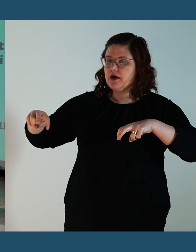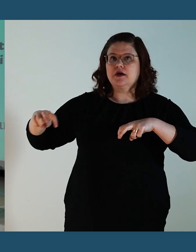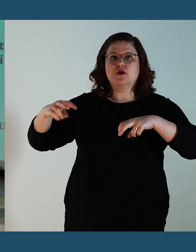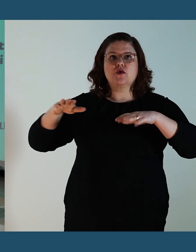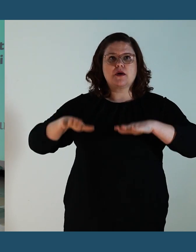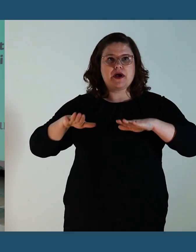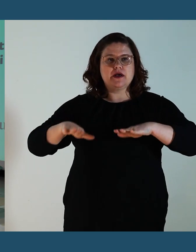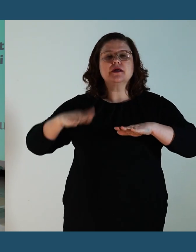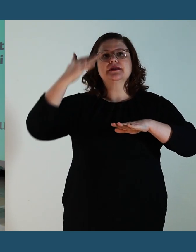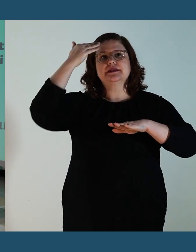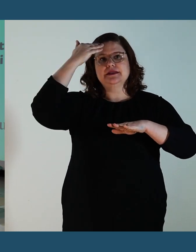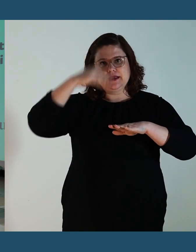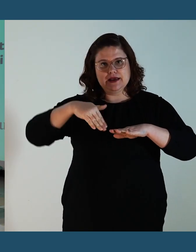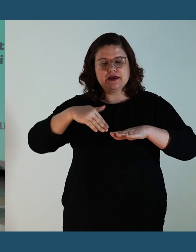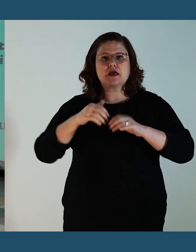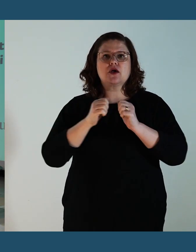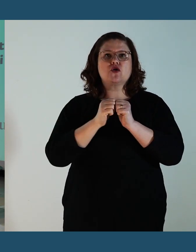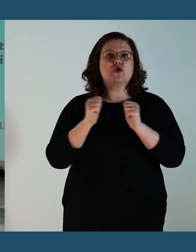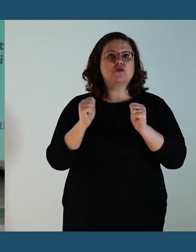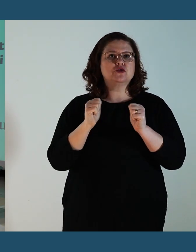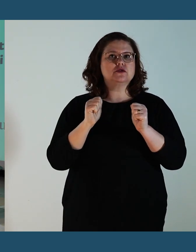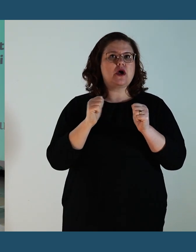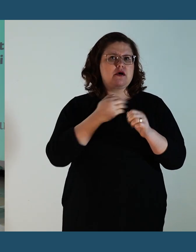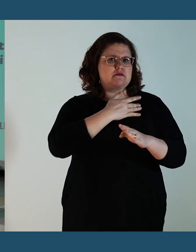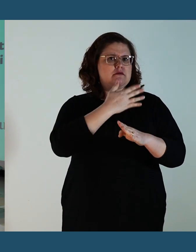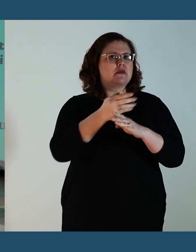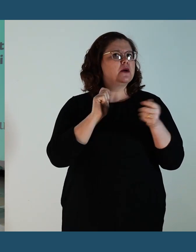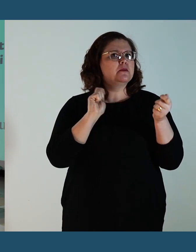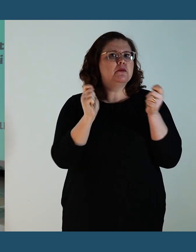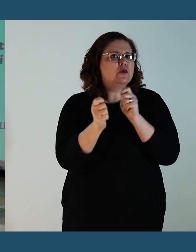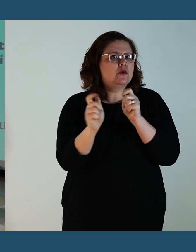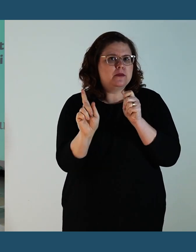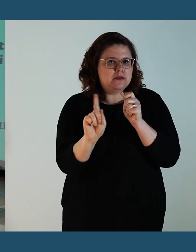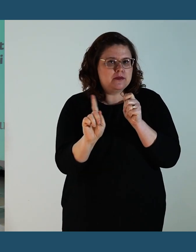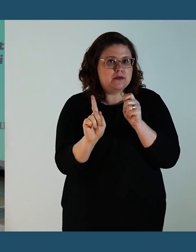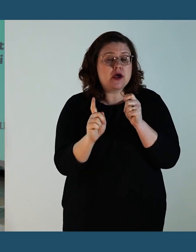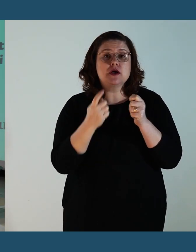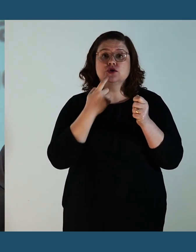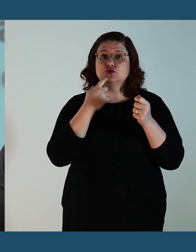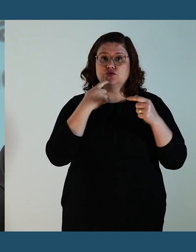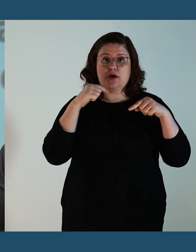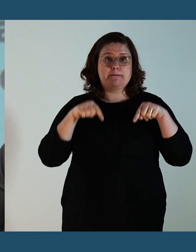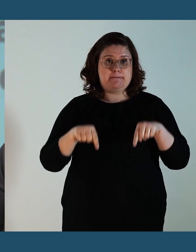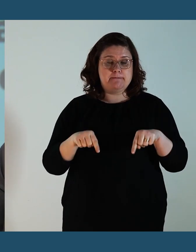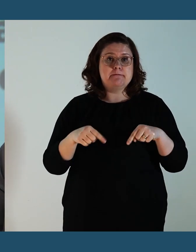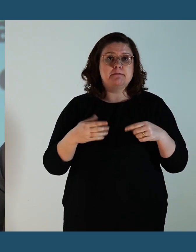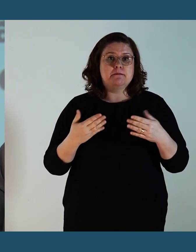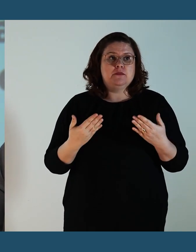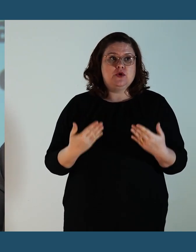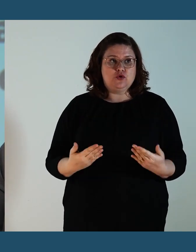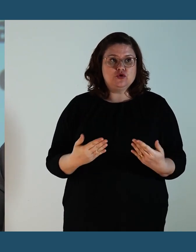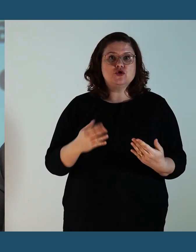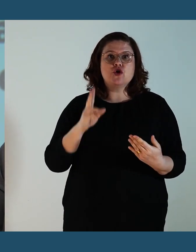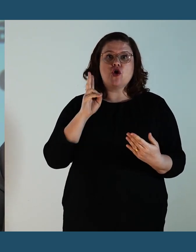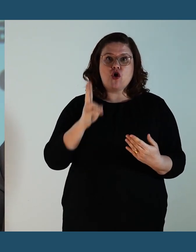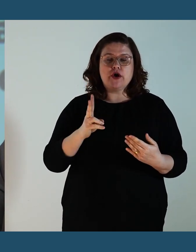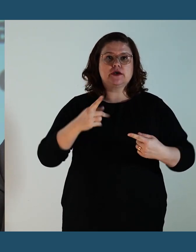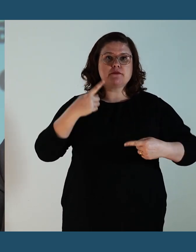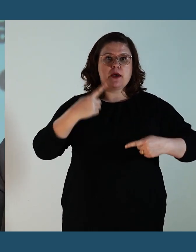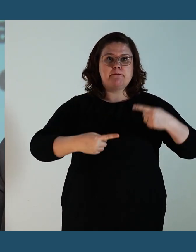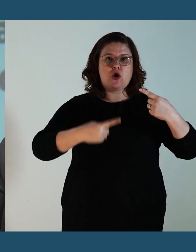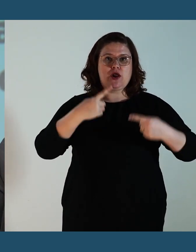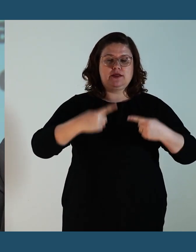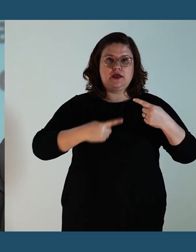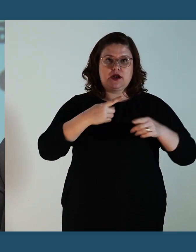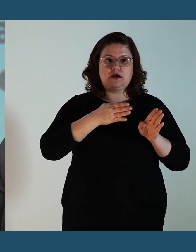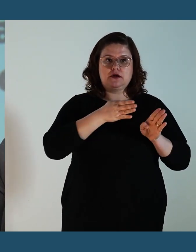se paremmin, mutta se mikä mun mielestä on muuttunut on, että meillähän oikeasti nyt on poliittisia suuntauksia, jotka